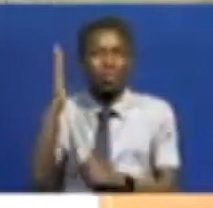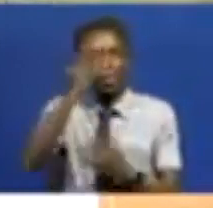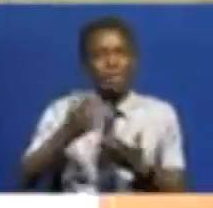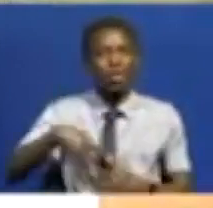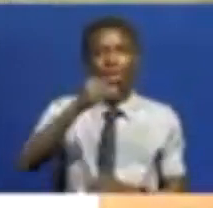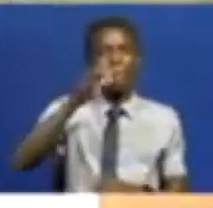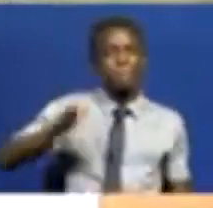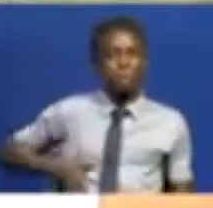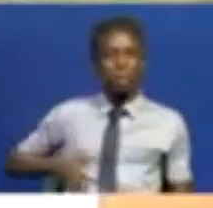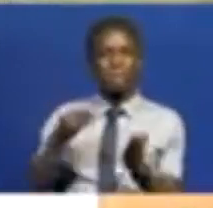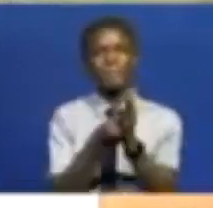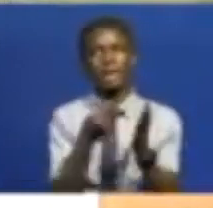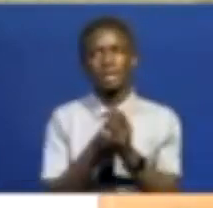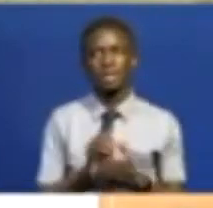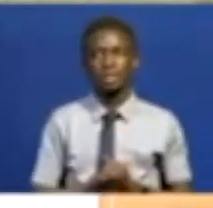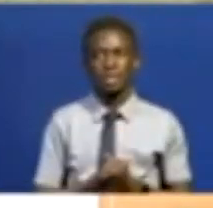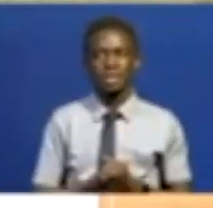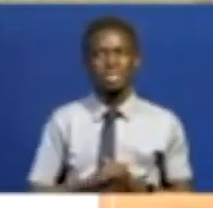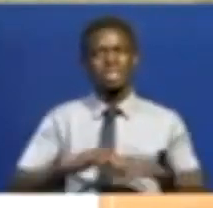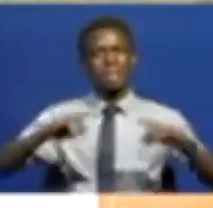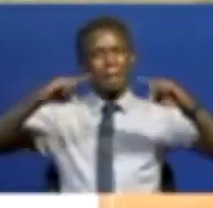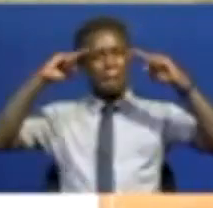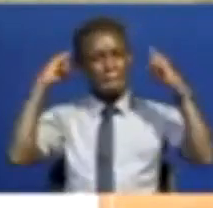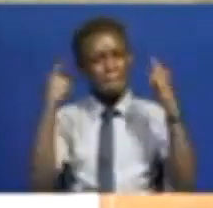Wakapiga, wakaua watu wawili,